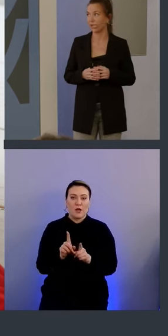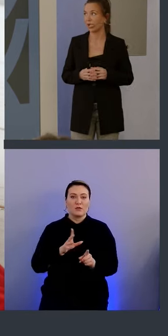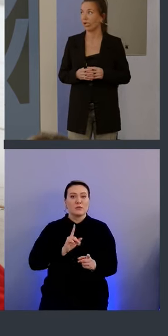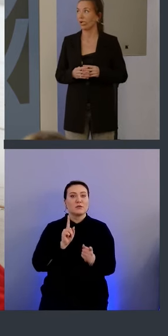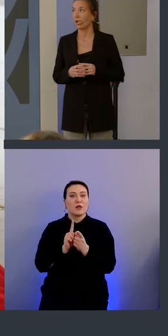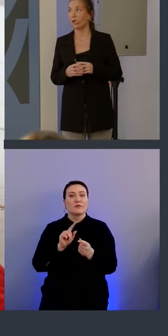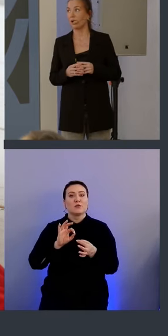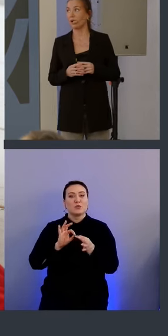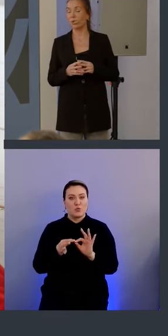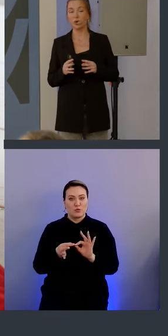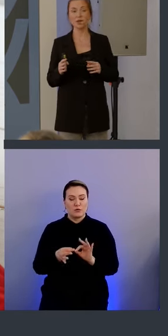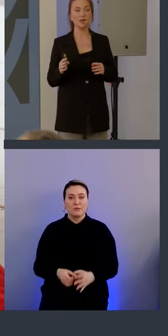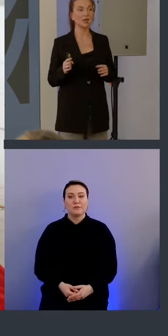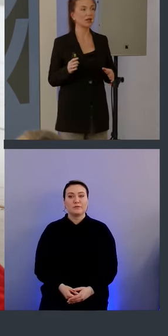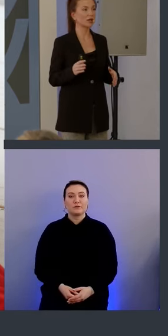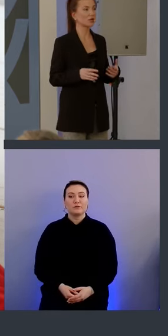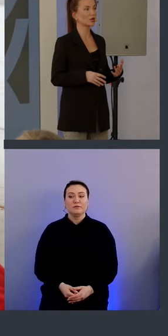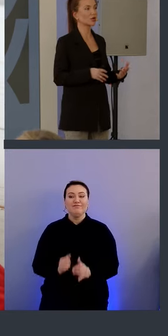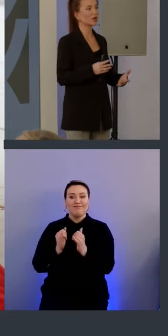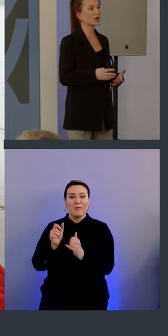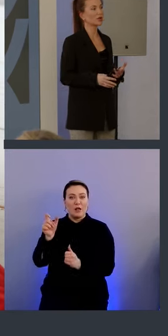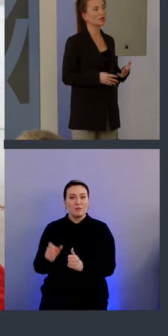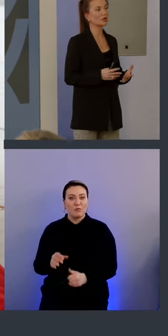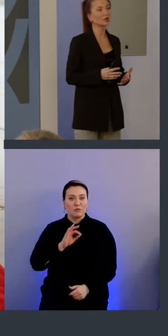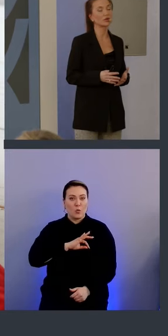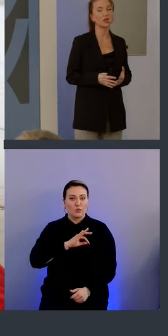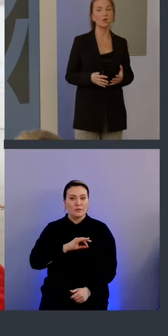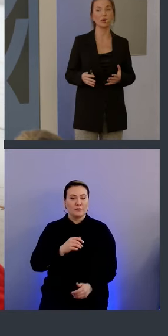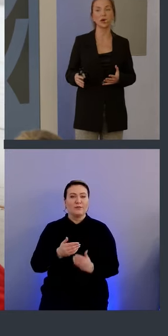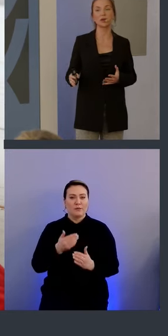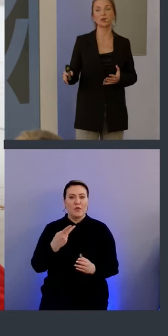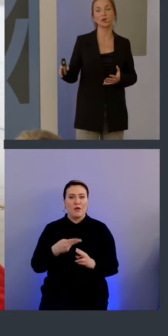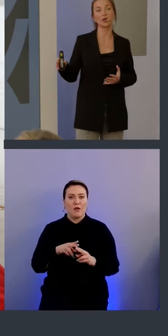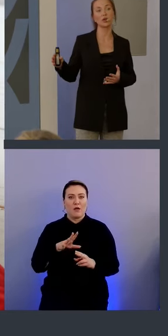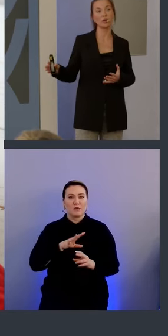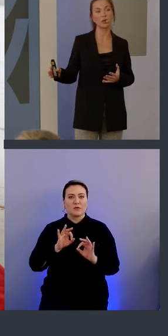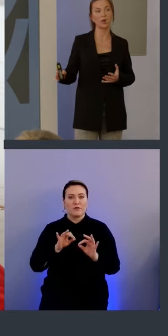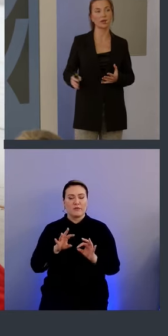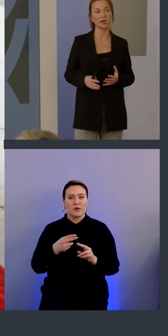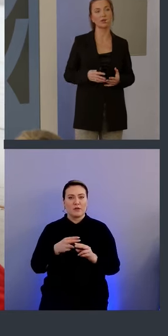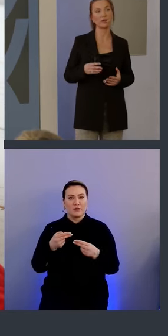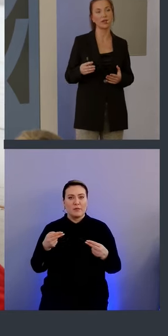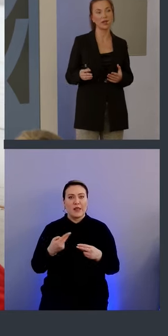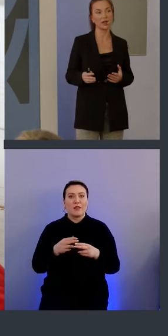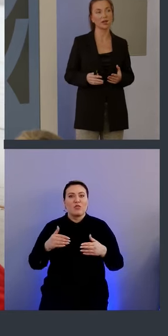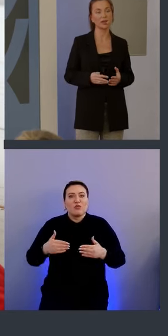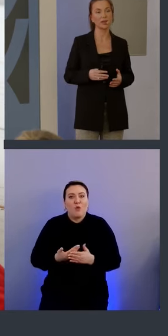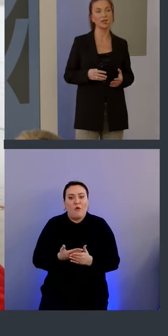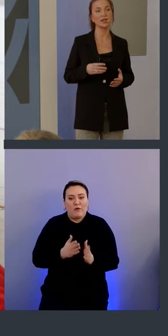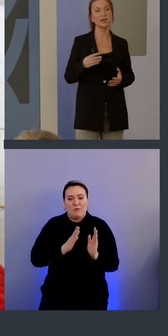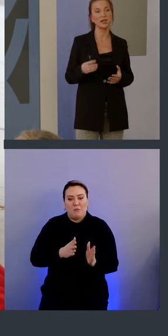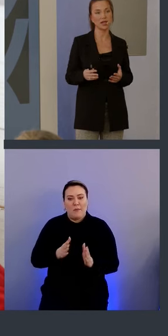сложностями. Для пользователей, как я уже чуть ранее затронула эту тему, это новый паттерн поведения,